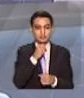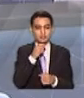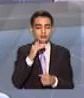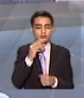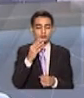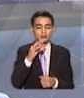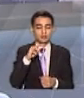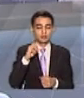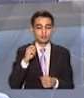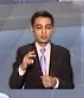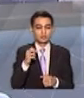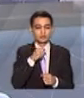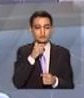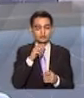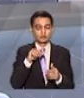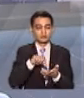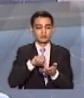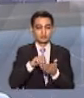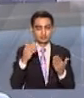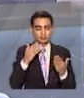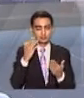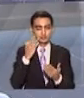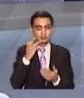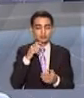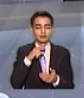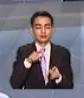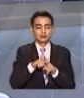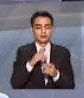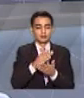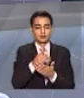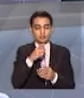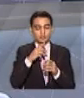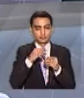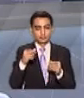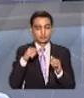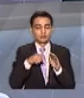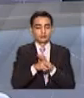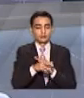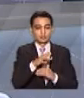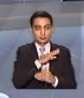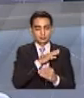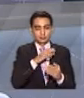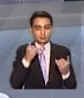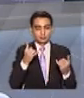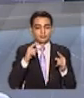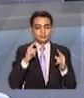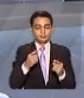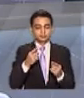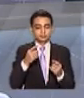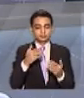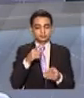Ельгизекова. А Илья Скар скрылся с места происшествия. Все это время в ходе процесса стороны спорили, был ли водитель